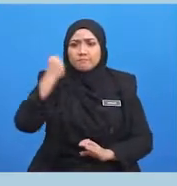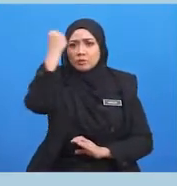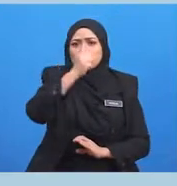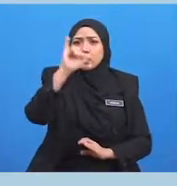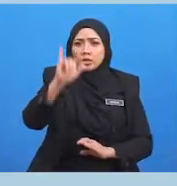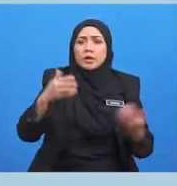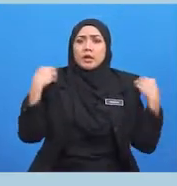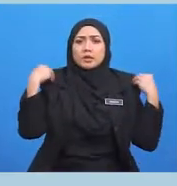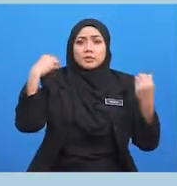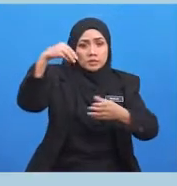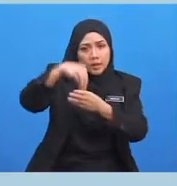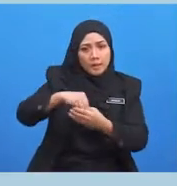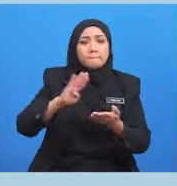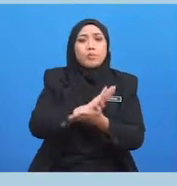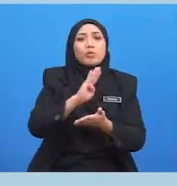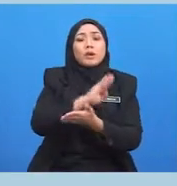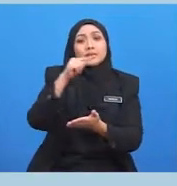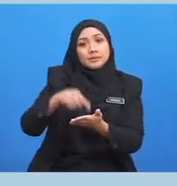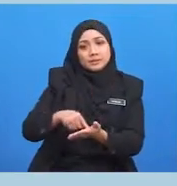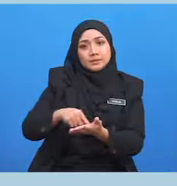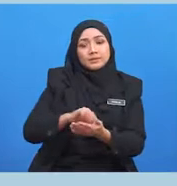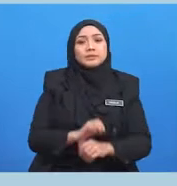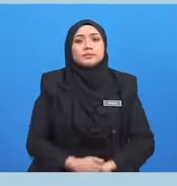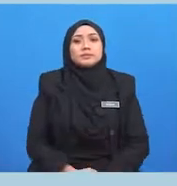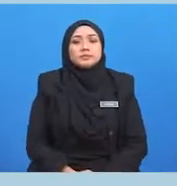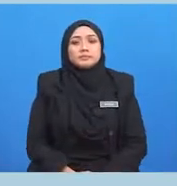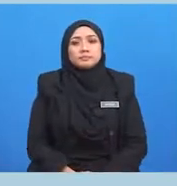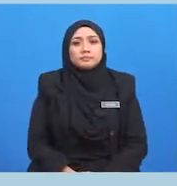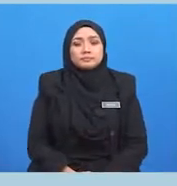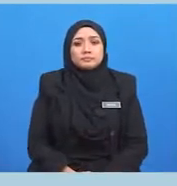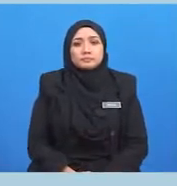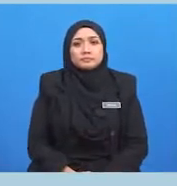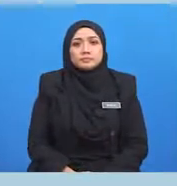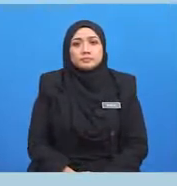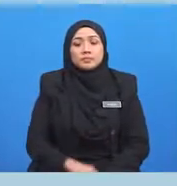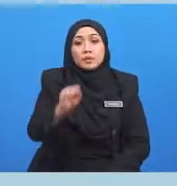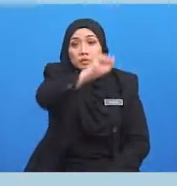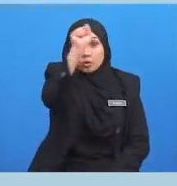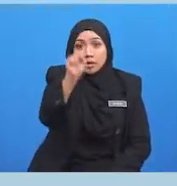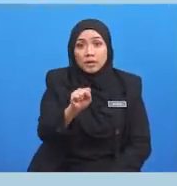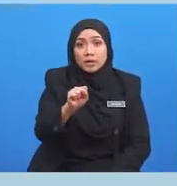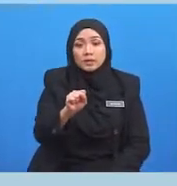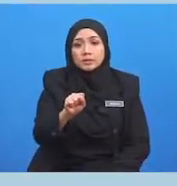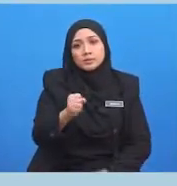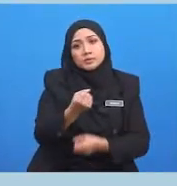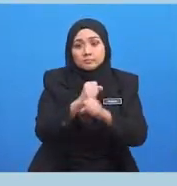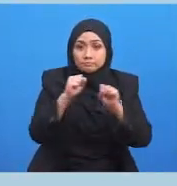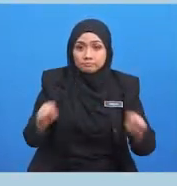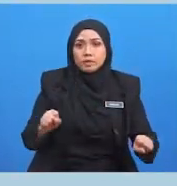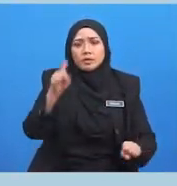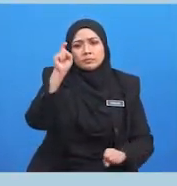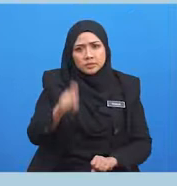dalam borang soal selidik ini? soalan disediakan